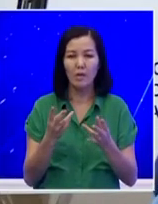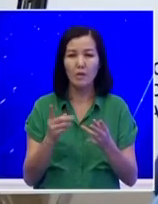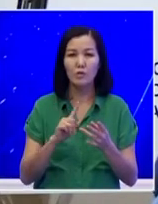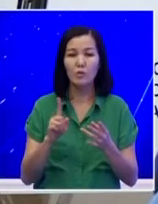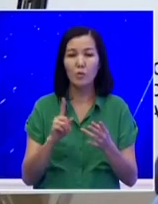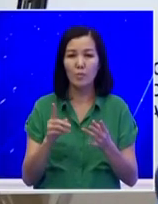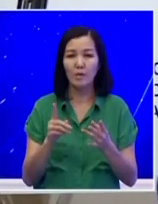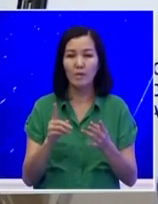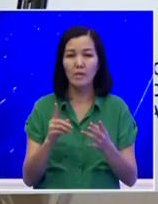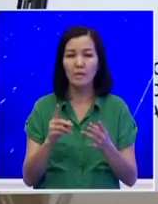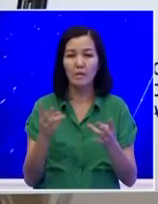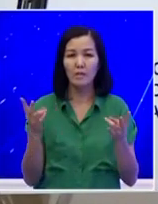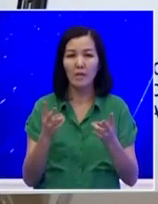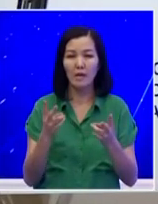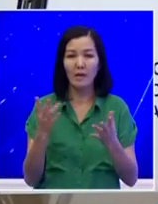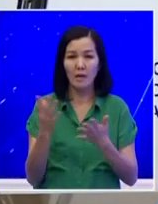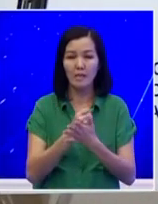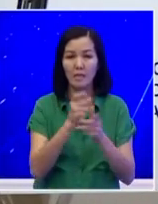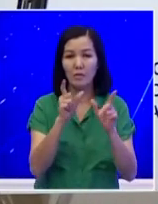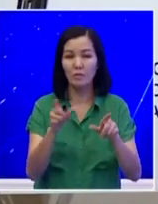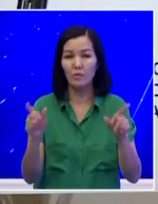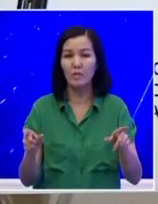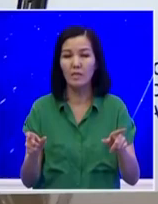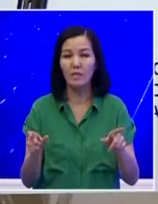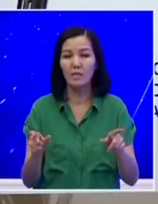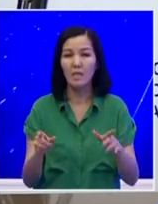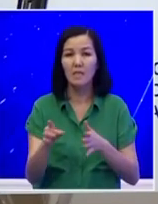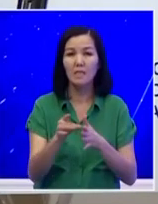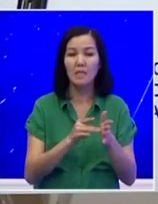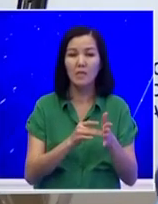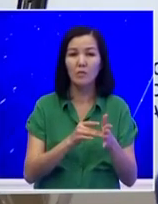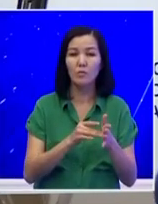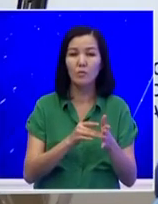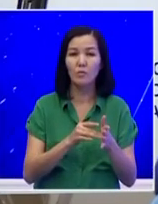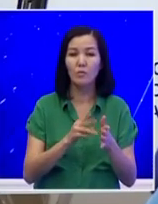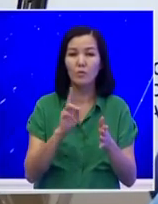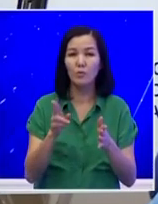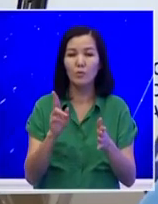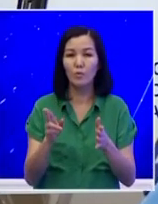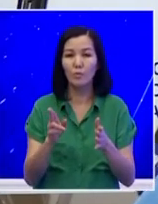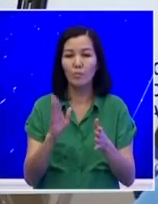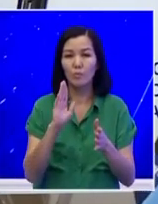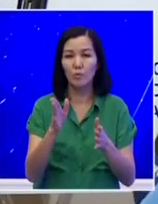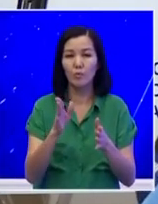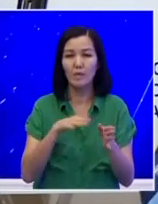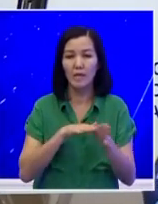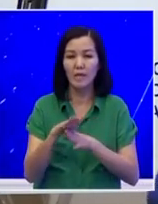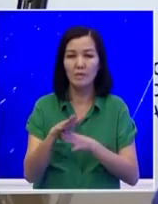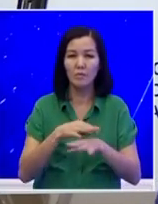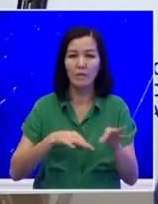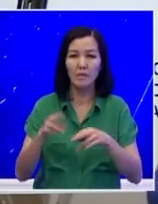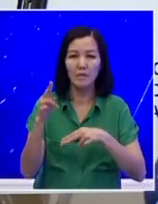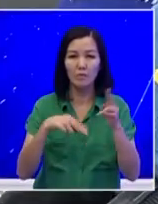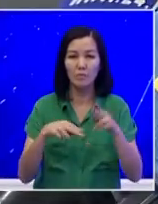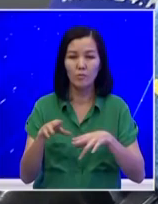чтобы находить людей. И непосредственно для тех подрядчиков, которые будут реализовывать эти